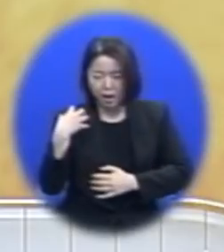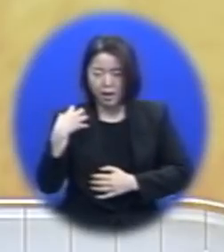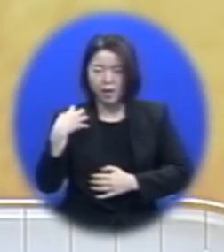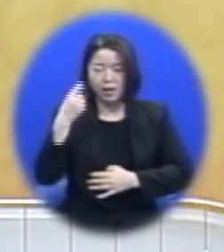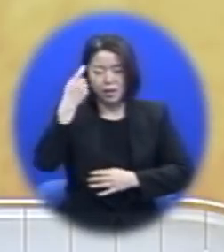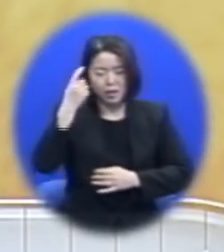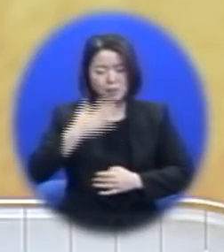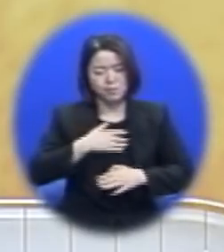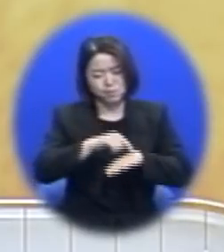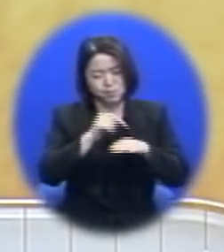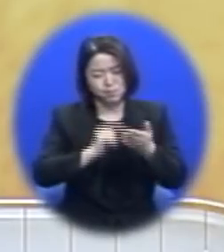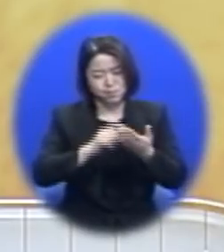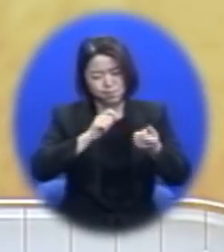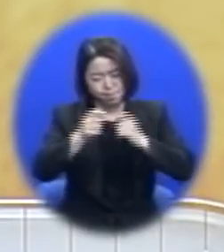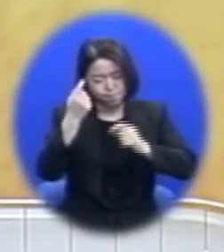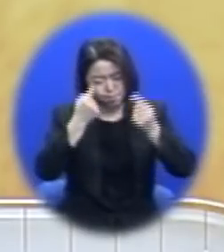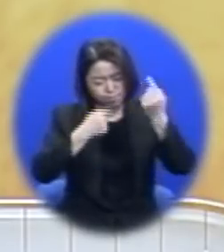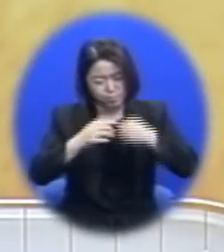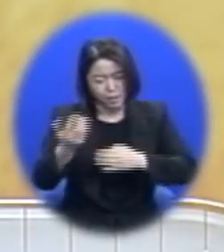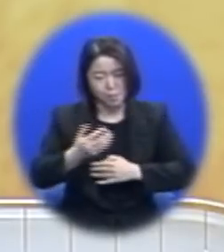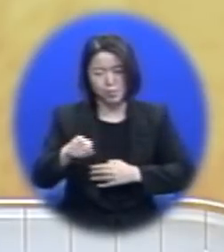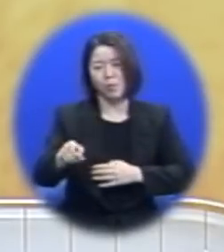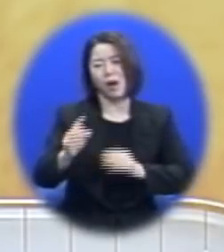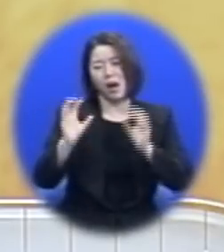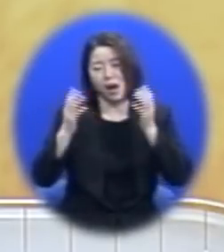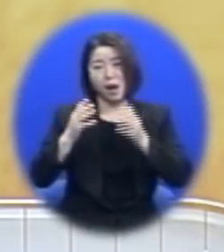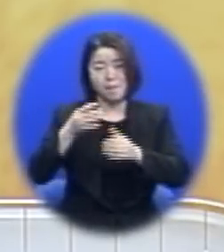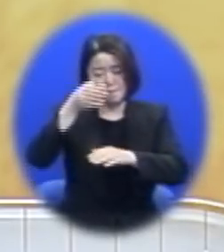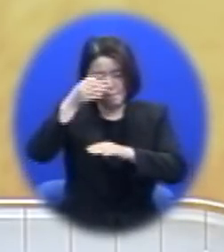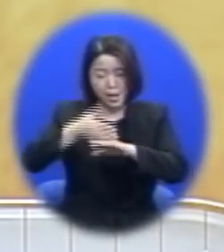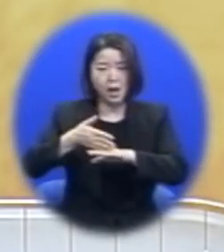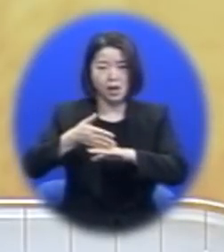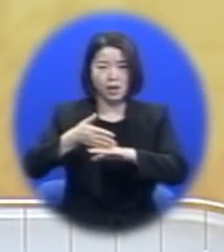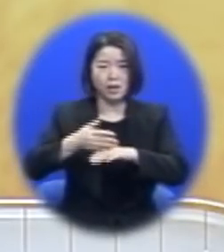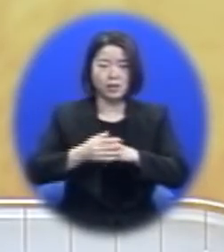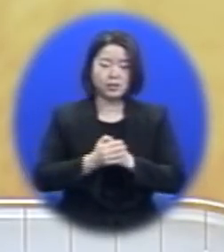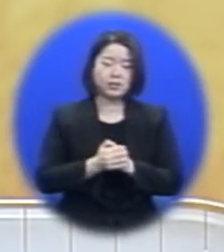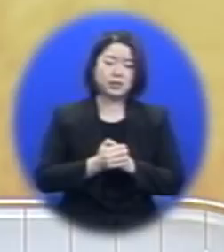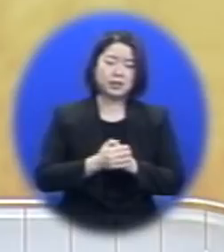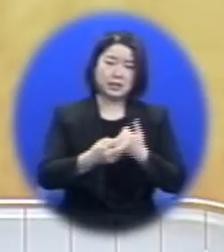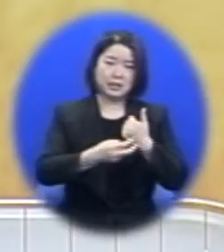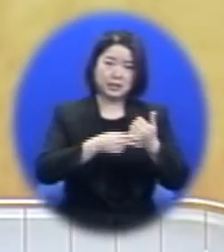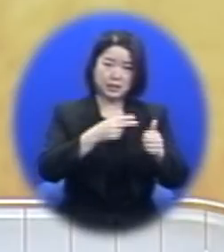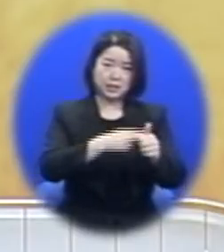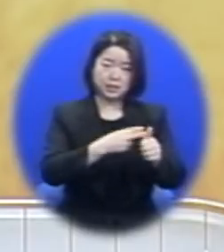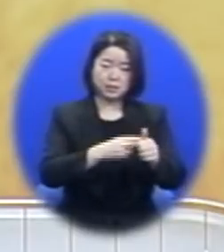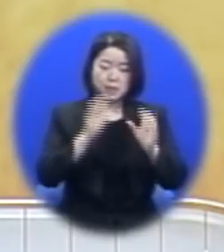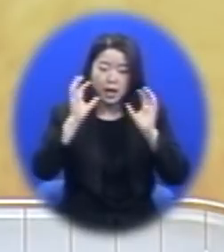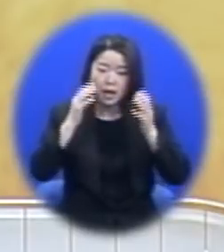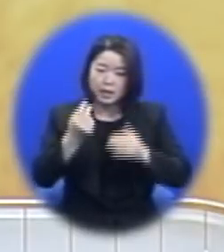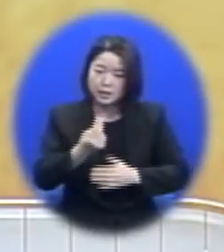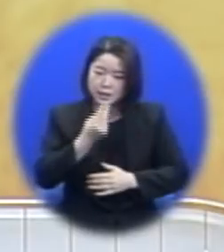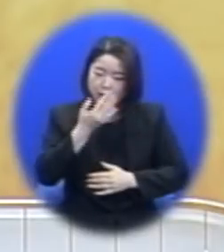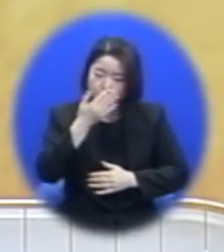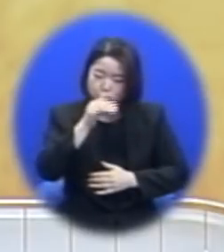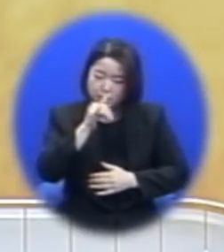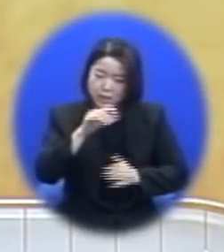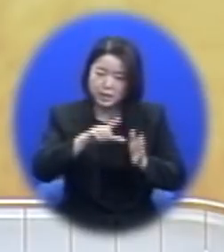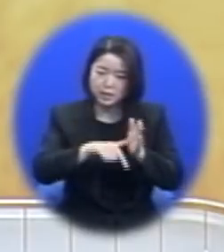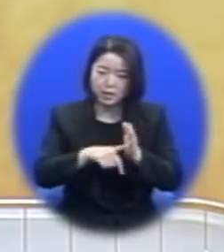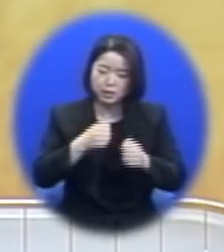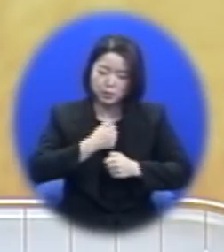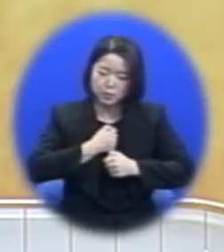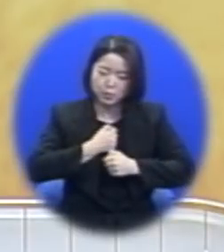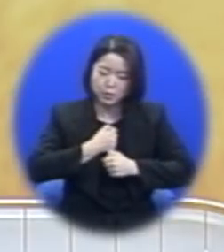마음이 찢어질 듯 아프고 아이에게 미안했습니다. 의사 선생님은 아이가 살 수 있는 시간을